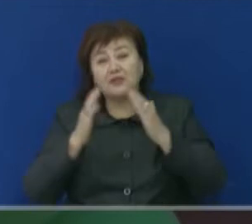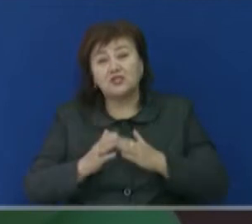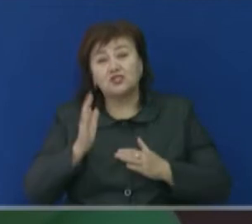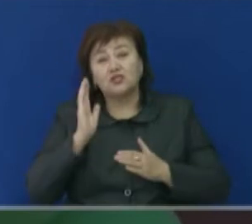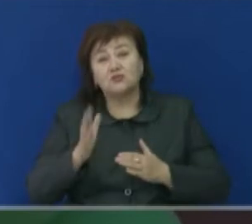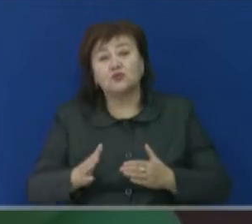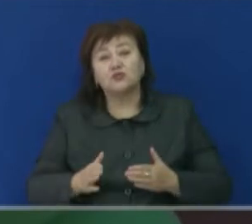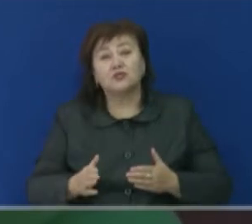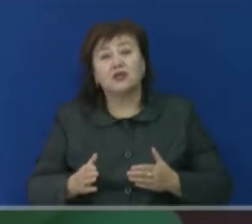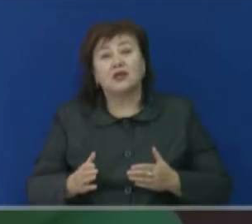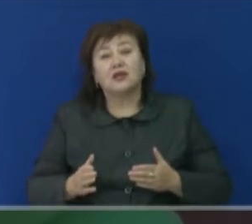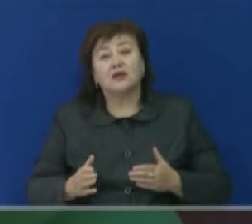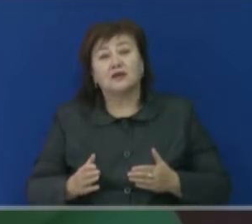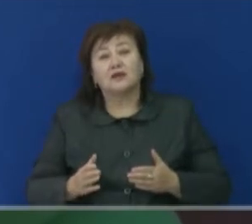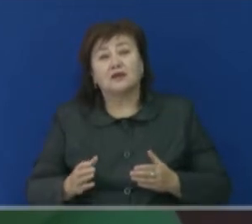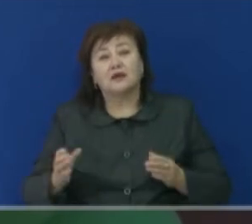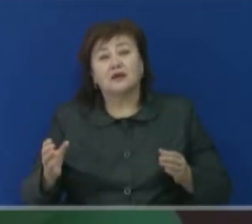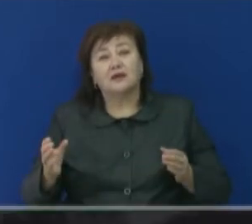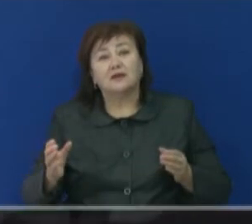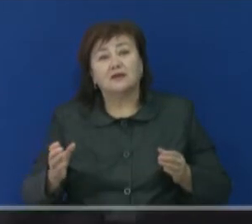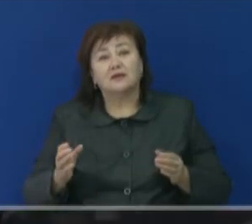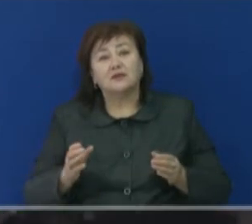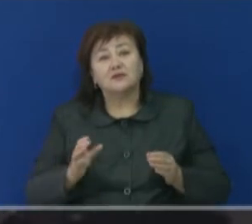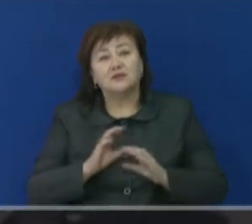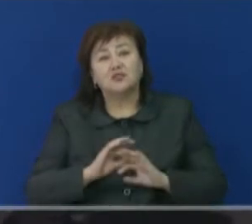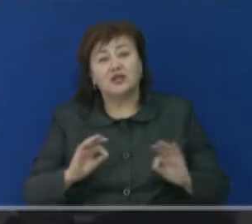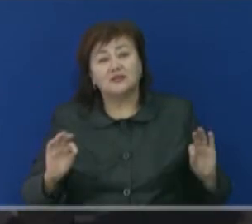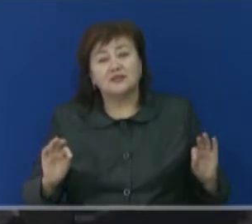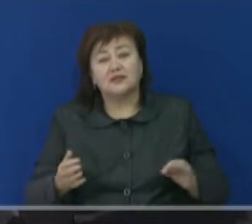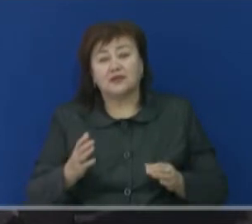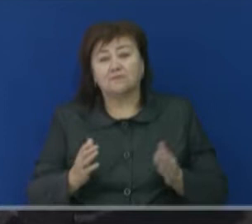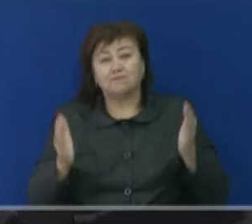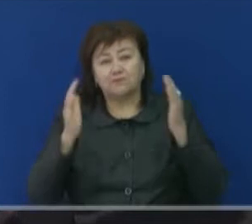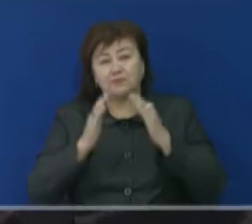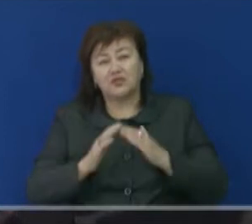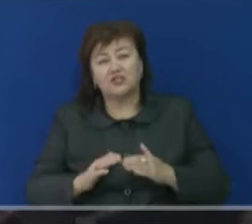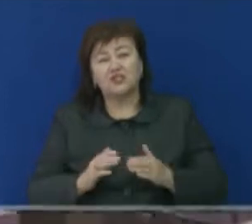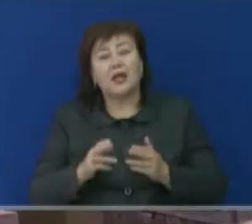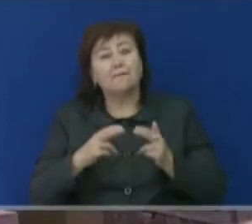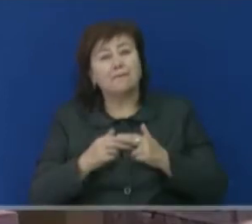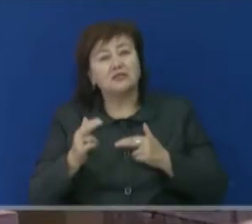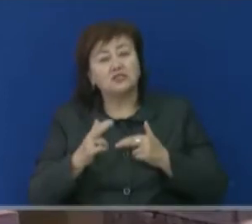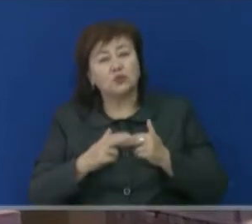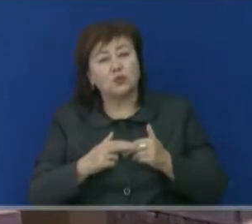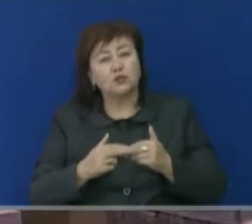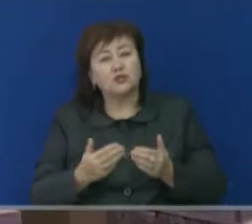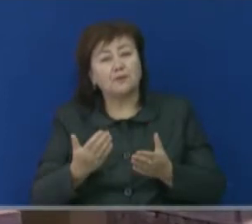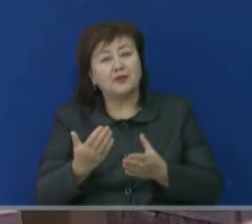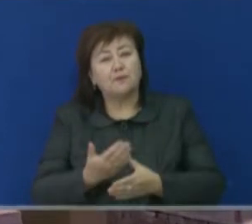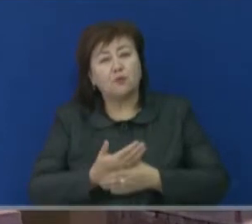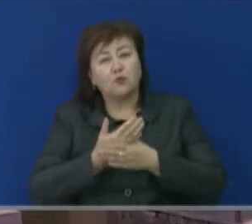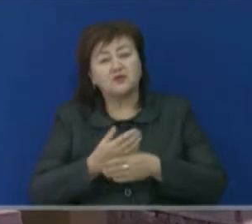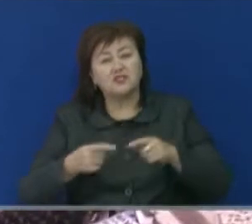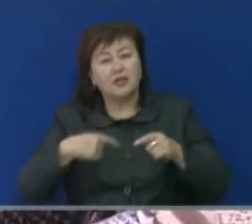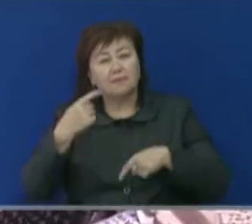пен безенсін, жамағаты ынтымақта болсын. Мешіт қаламыздағы кәсіпкерлердің қолдауымен және халықтың қаржысына